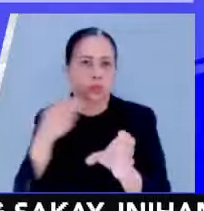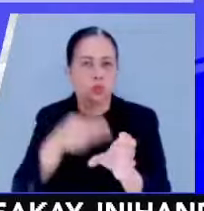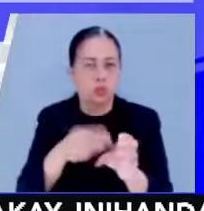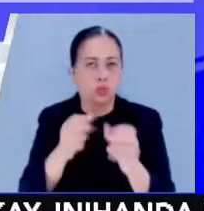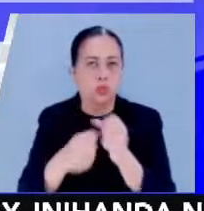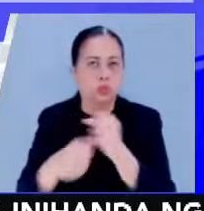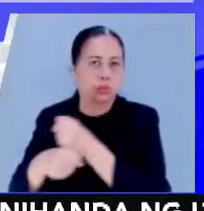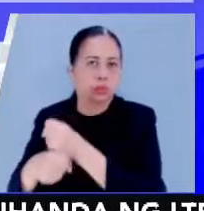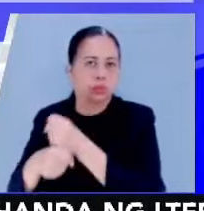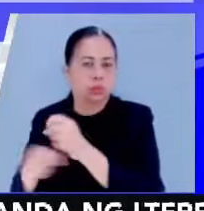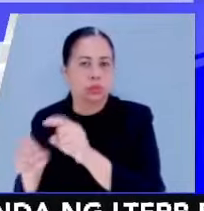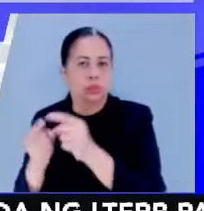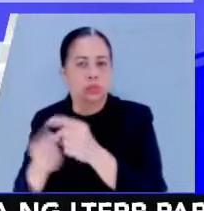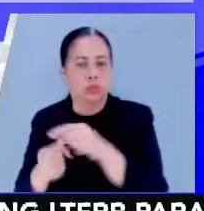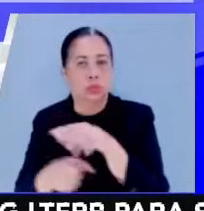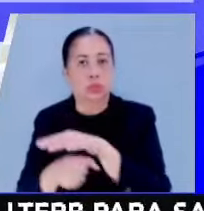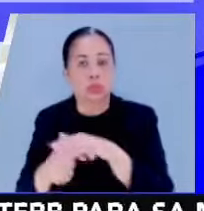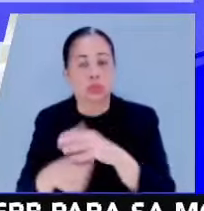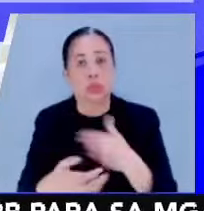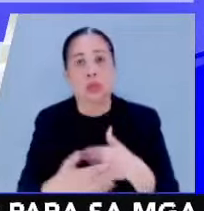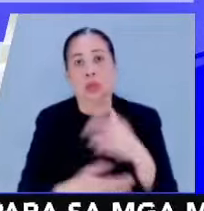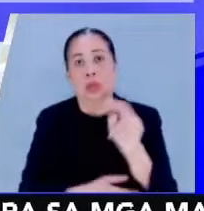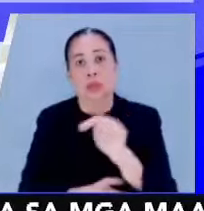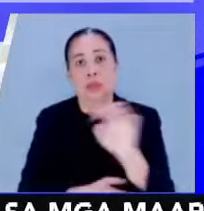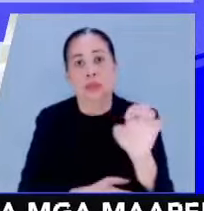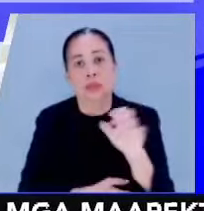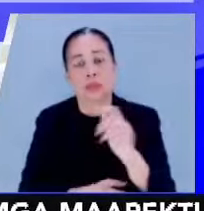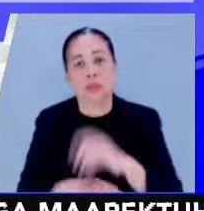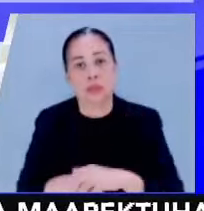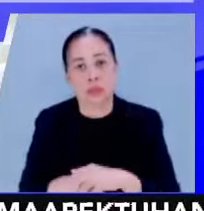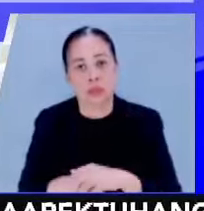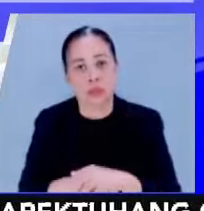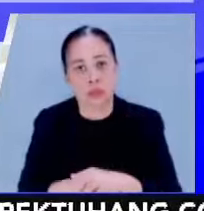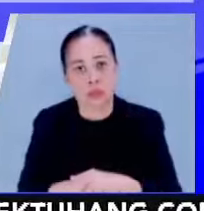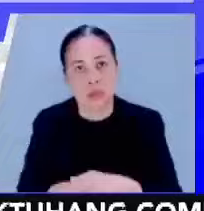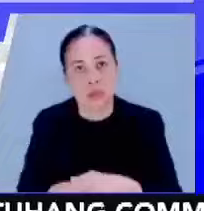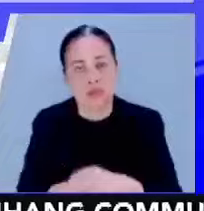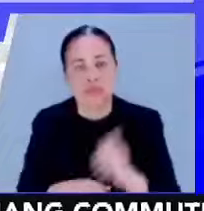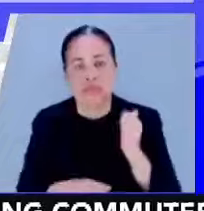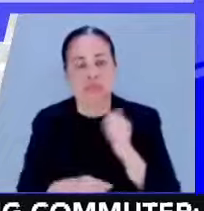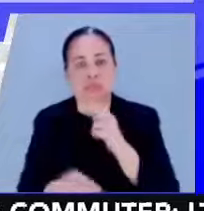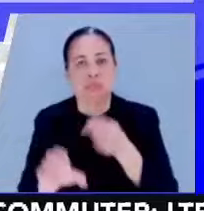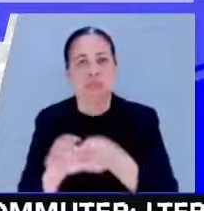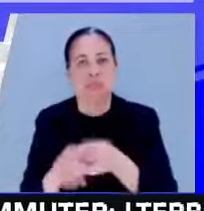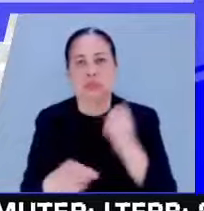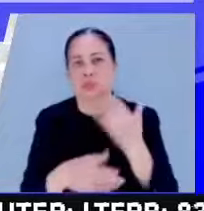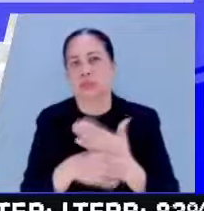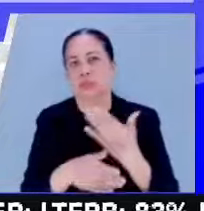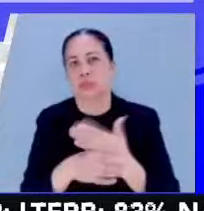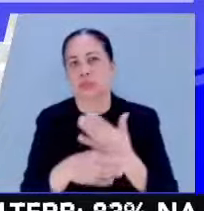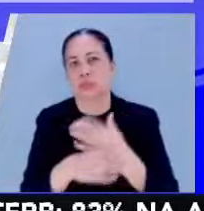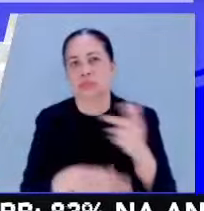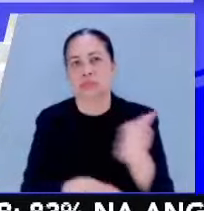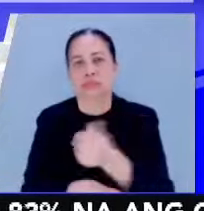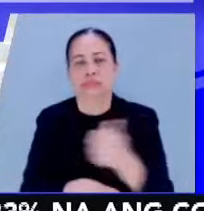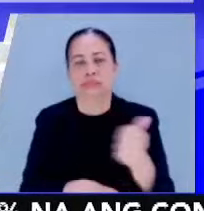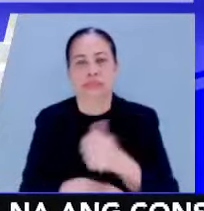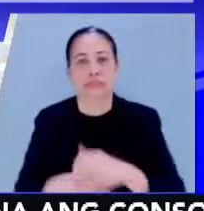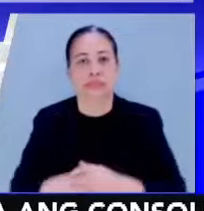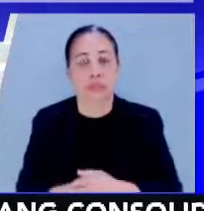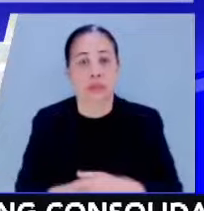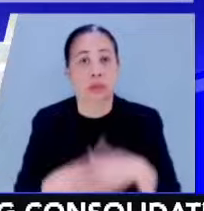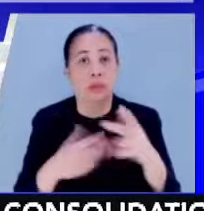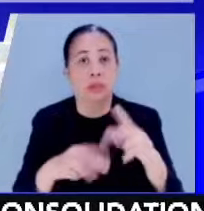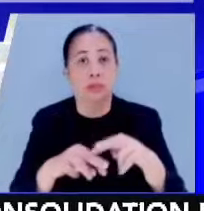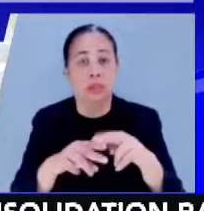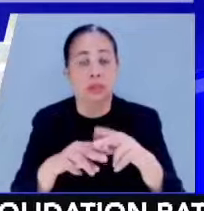ng mga tsuper sa Nueva Ecija dahil anila, maaabala pa ang kanilang pamamasada. Ang One Pangasinan Transport Federation